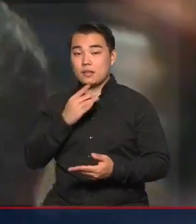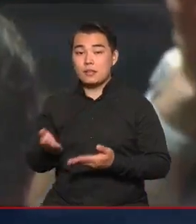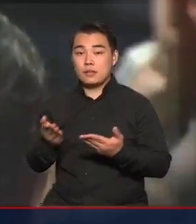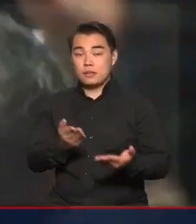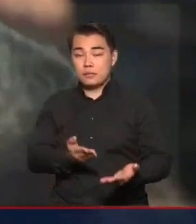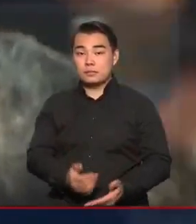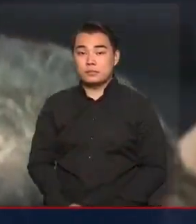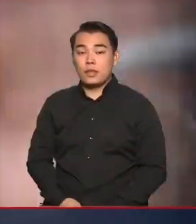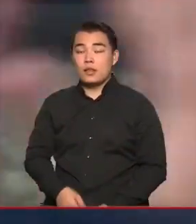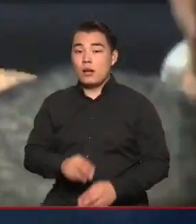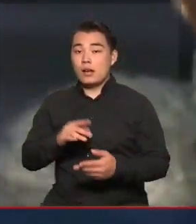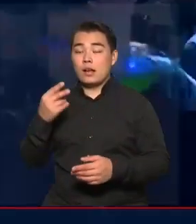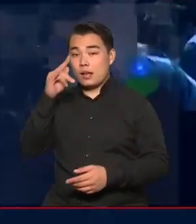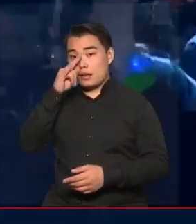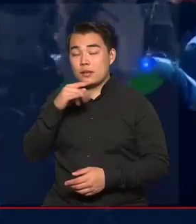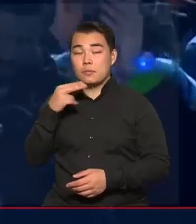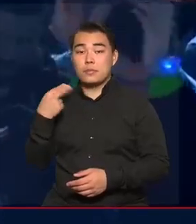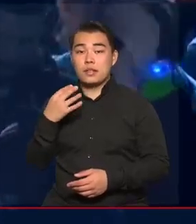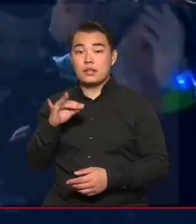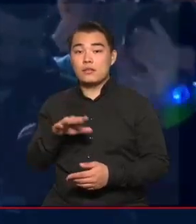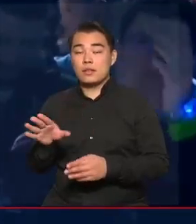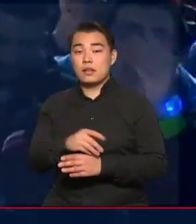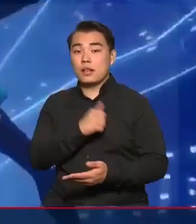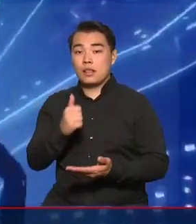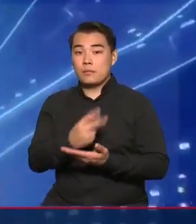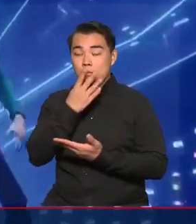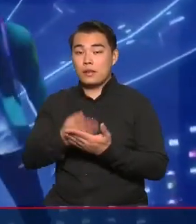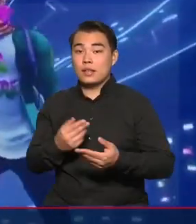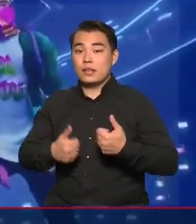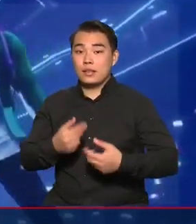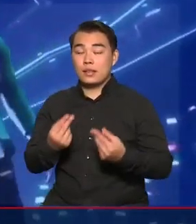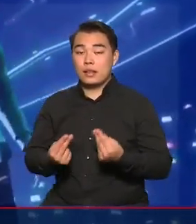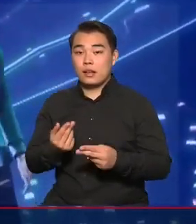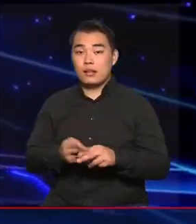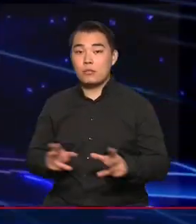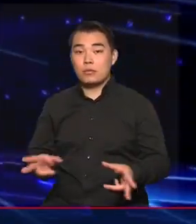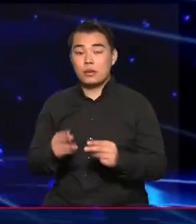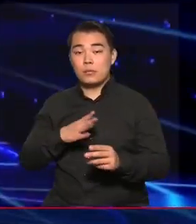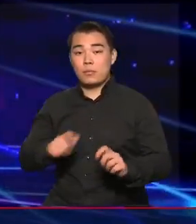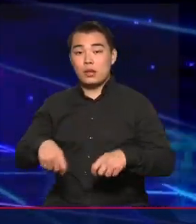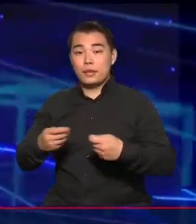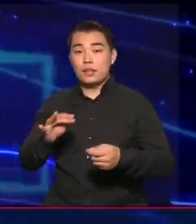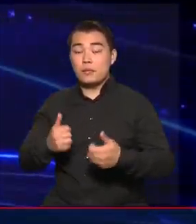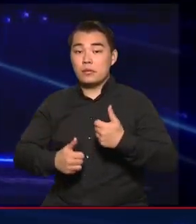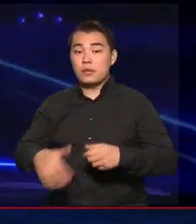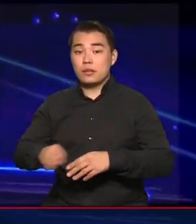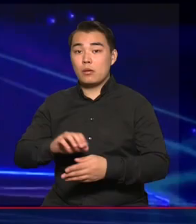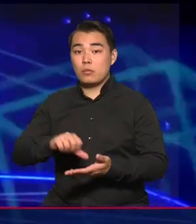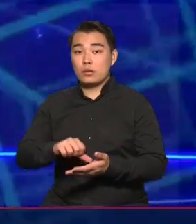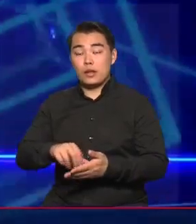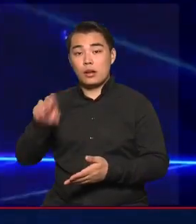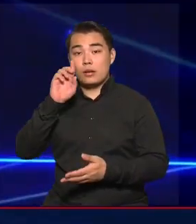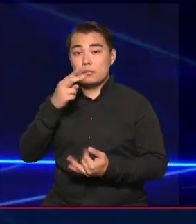өткізейік. Қазақстан президентінен бөлек бірқатар елдің басшылары киберспортшыларға ізгі тілектерін жолдады. Содан соң жарысқа қатысушы